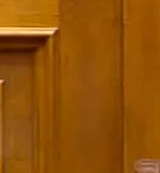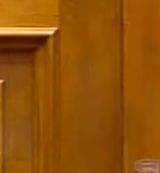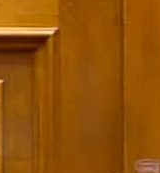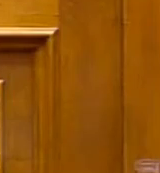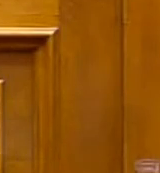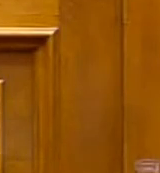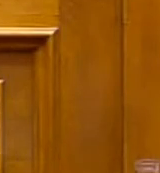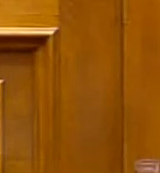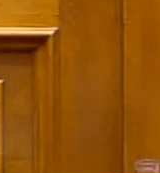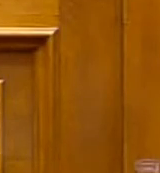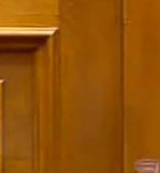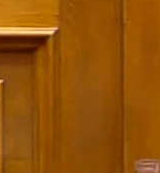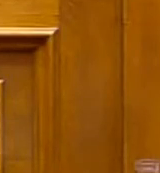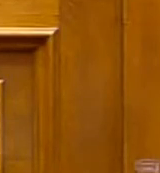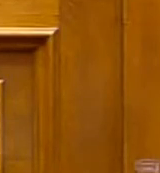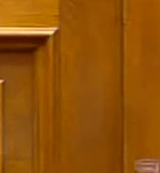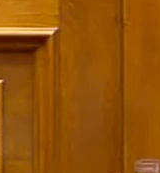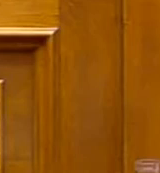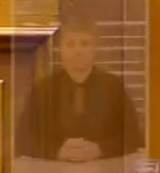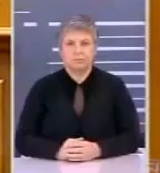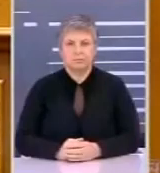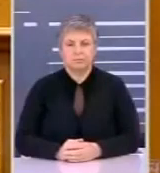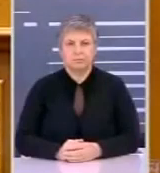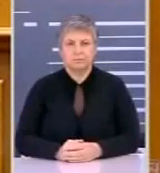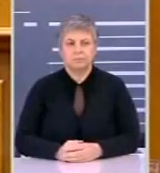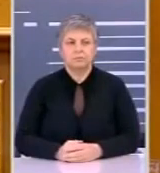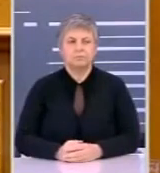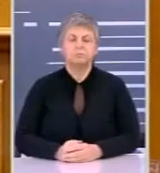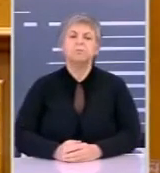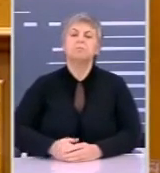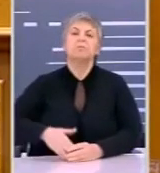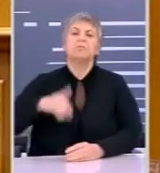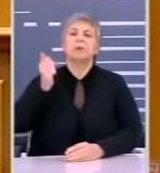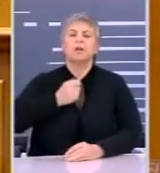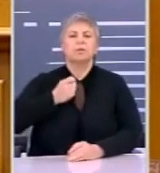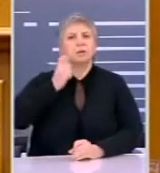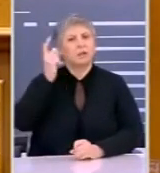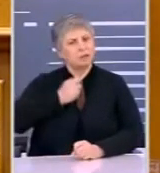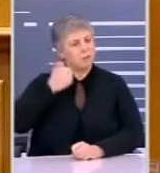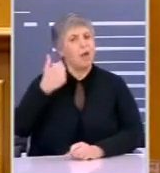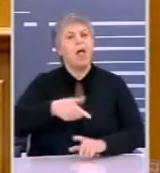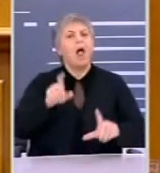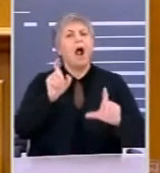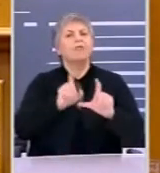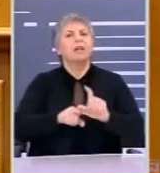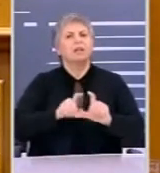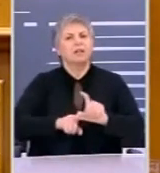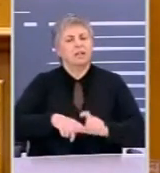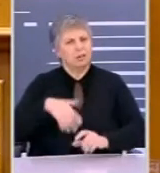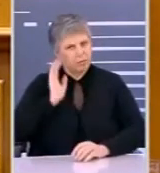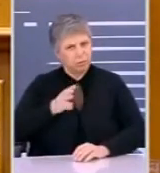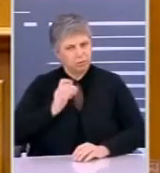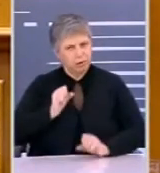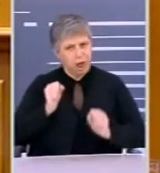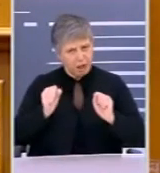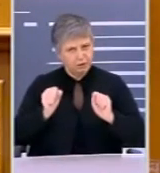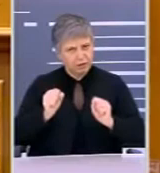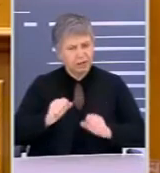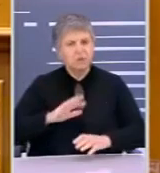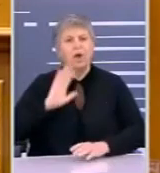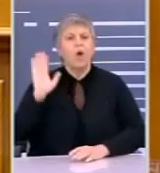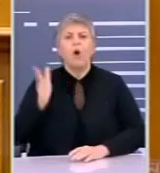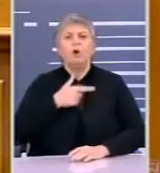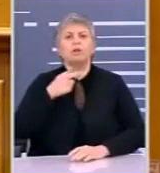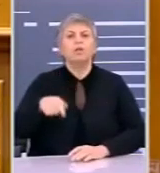περιπτώσει, ένα λεπτό κύριε Πρόεδρε, ποια φερεγγιότητα μπορεί να έχει μια εταιρεία ενός ανθρώπου όπως ο Θέμης